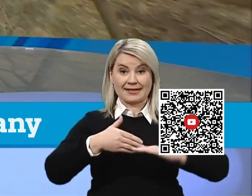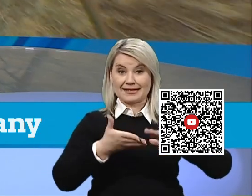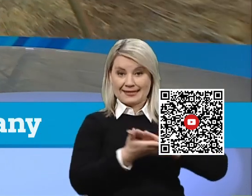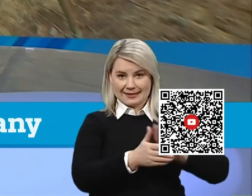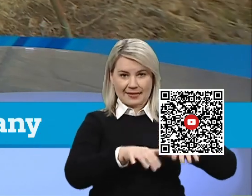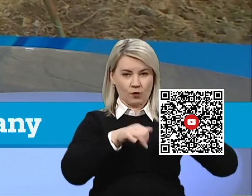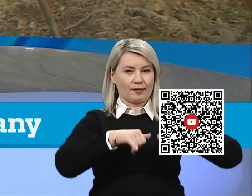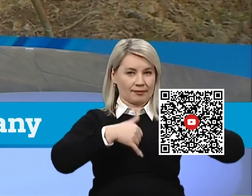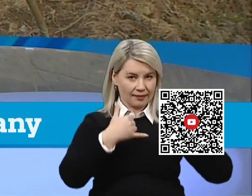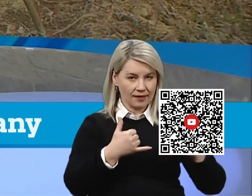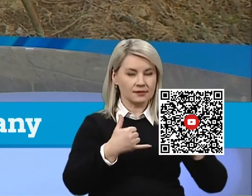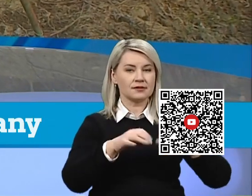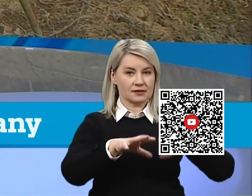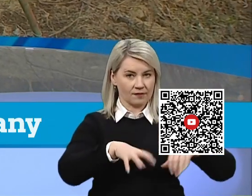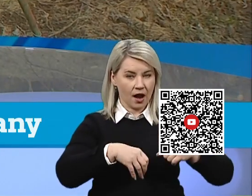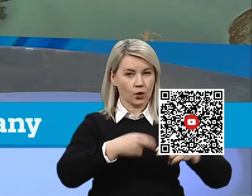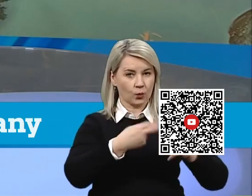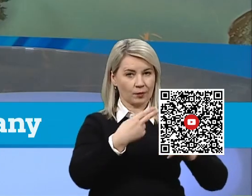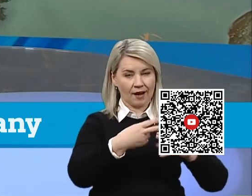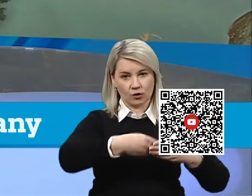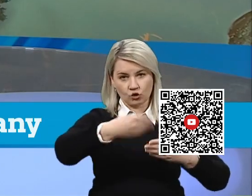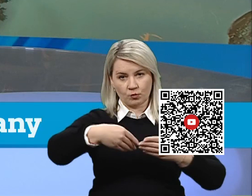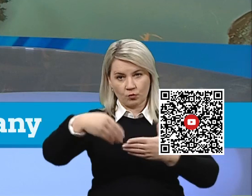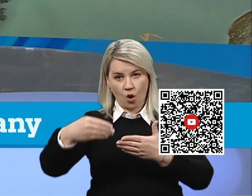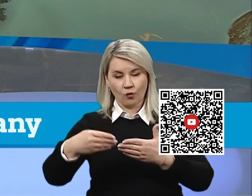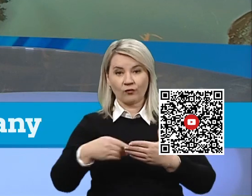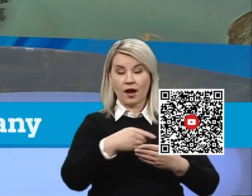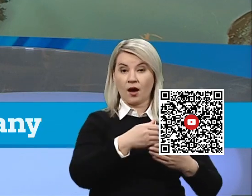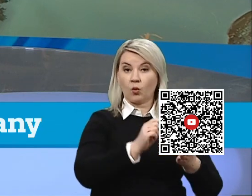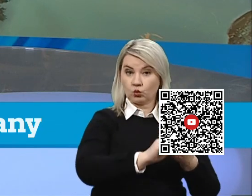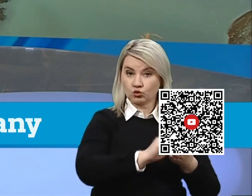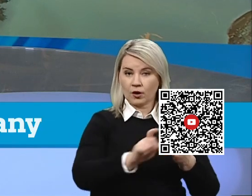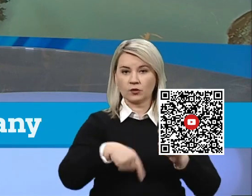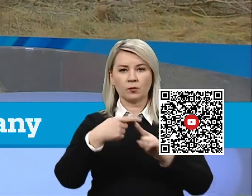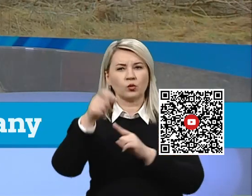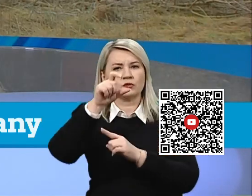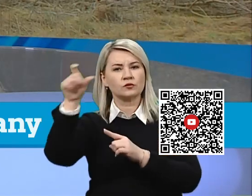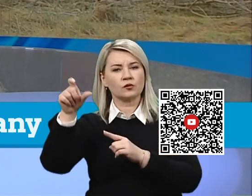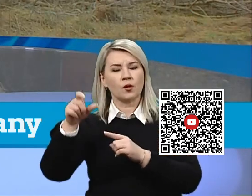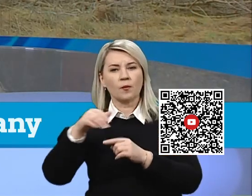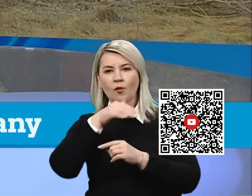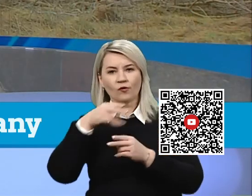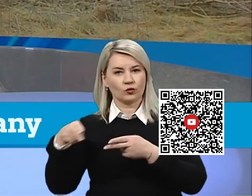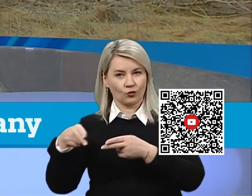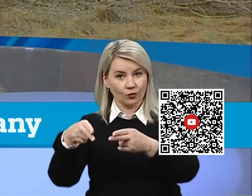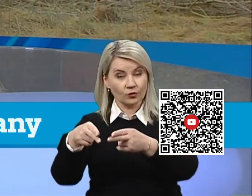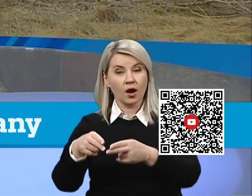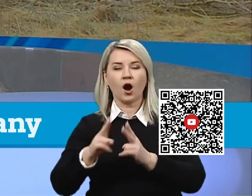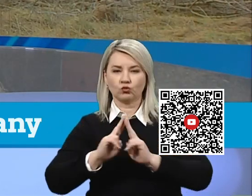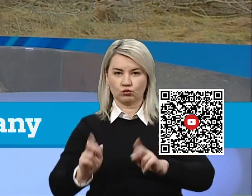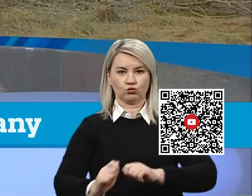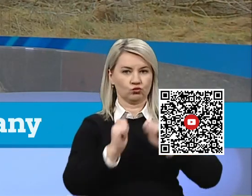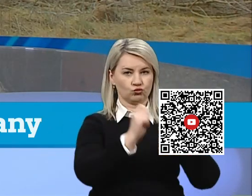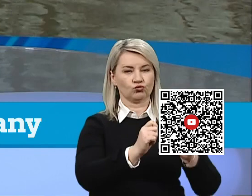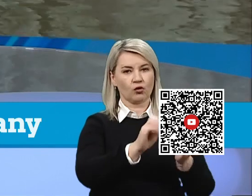úpravu smluv mezi městem a povodím Moravy. Díky tomu bude moci státní podnik požádat o dotace na stavbu přírodě